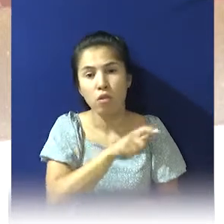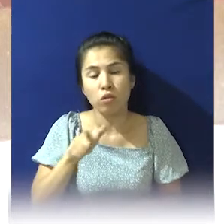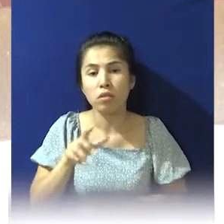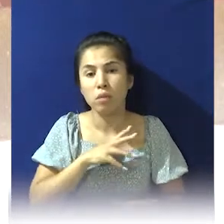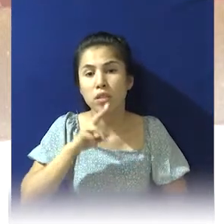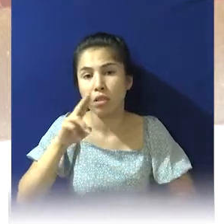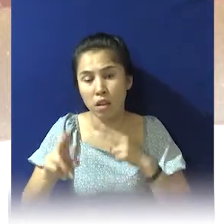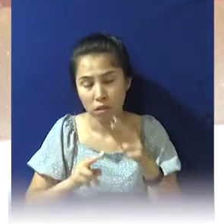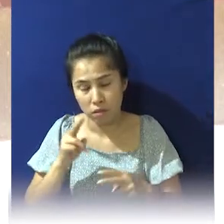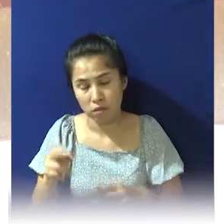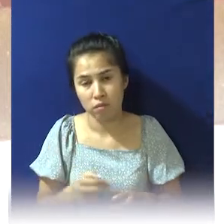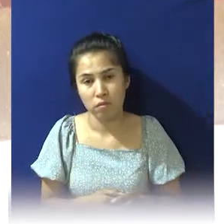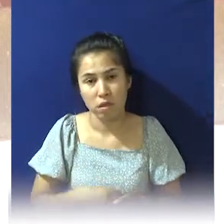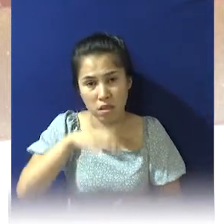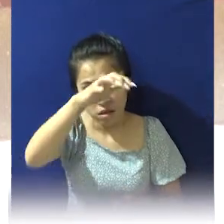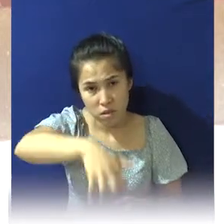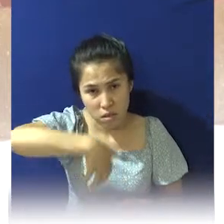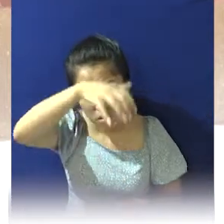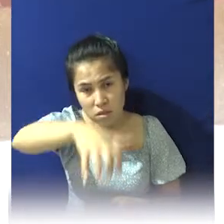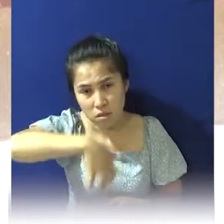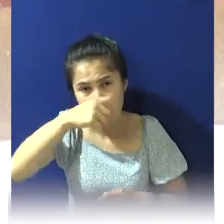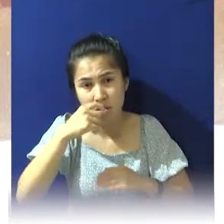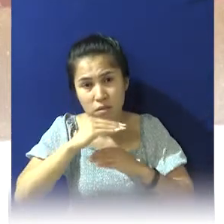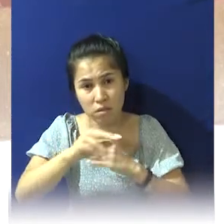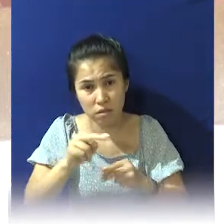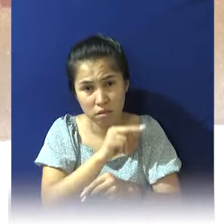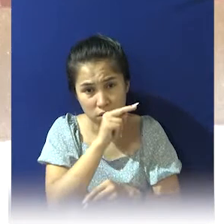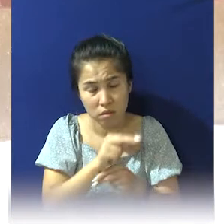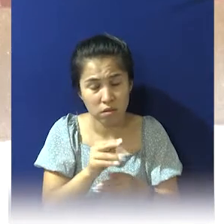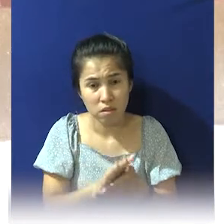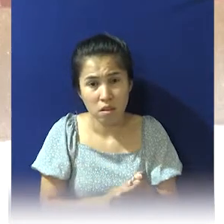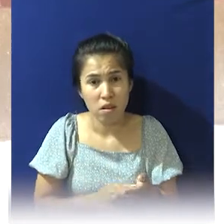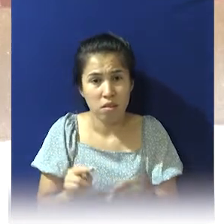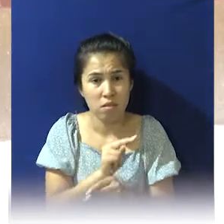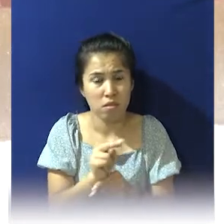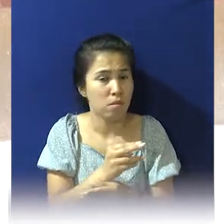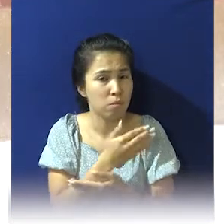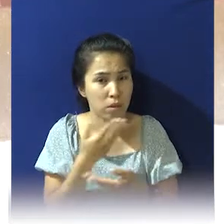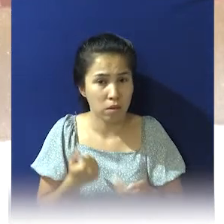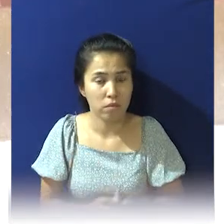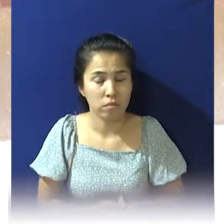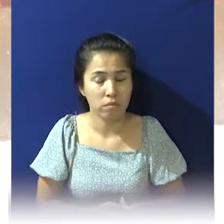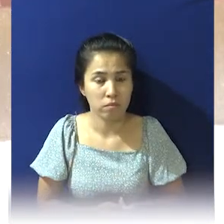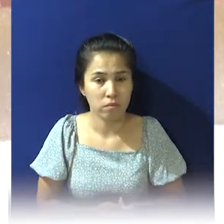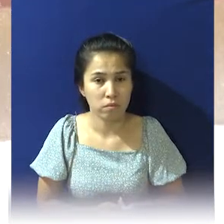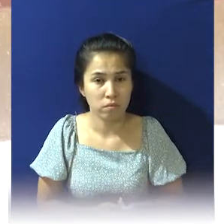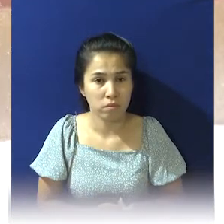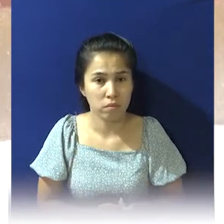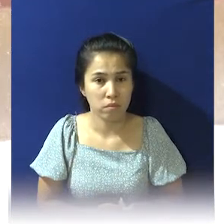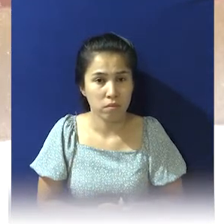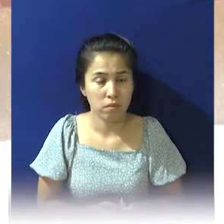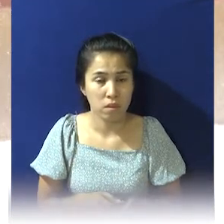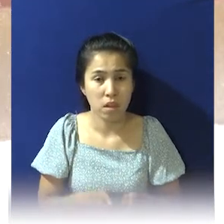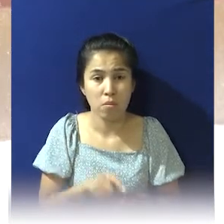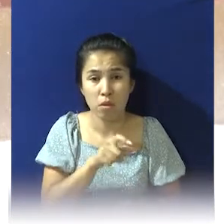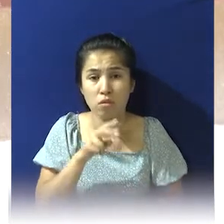там, если не выше, то точно не ниже, чем в обычных магазинах. Просто одно название социальное. Такие социально значимые продукты, как картошка,